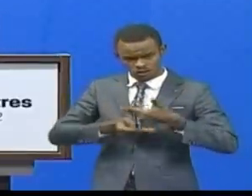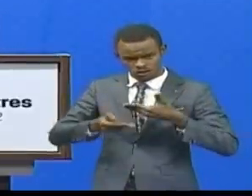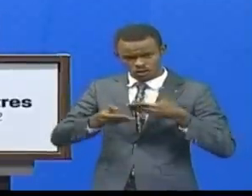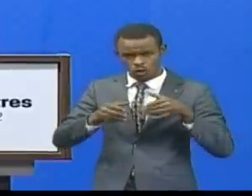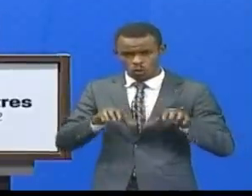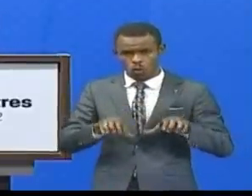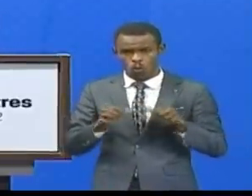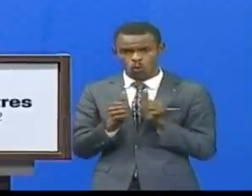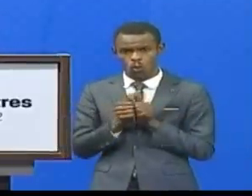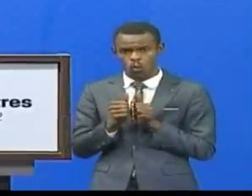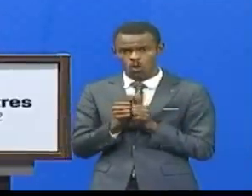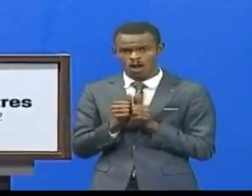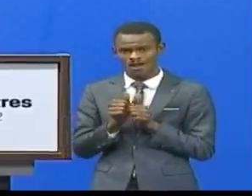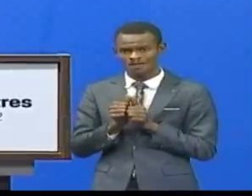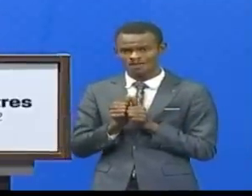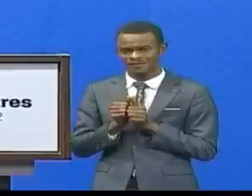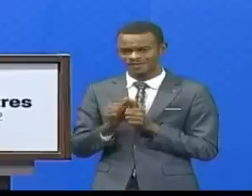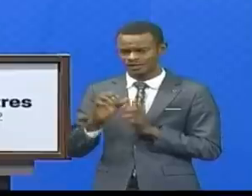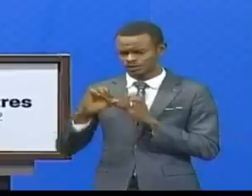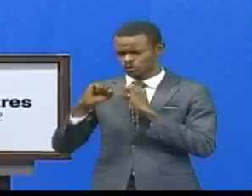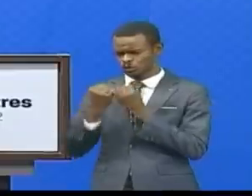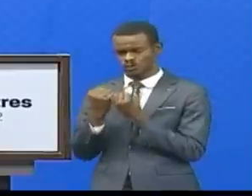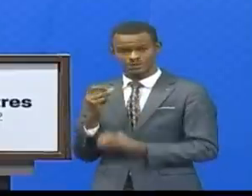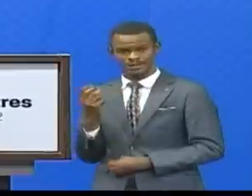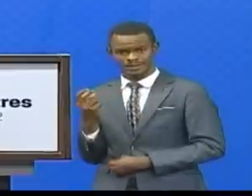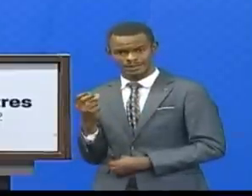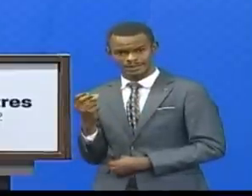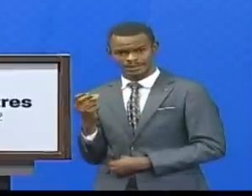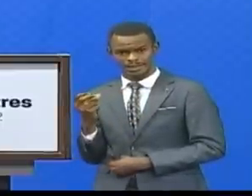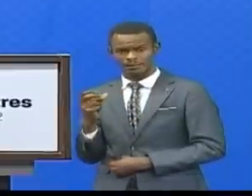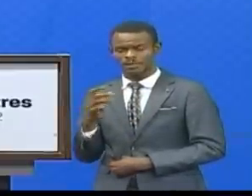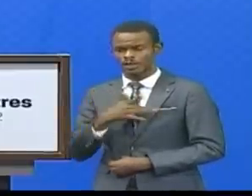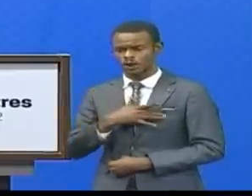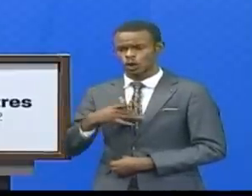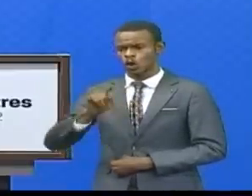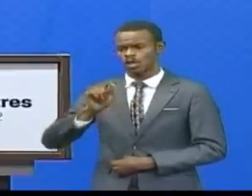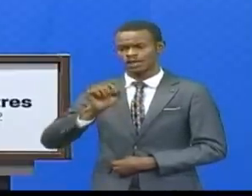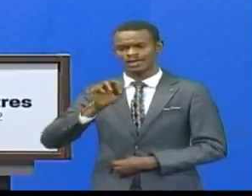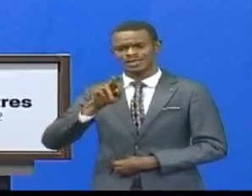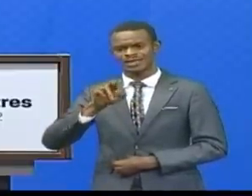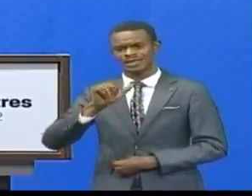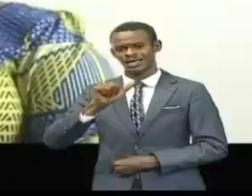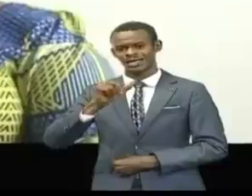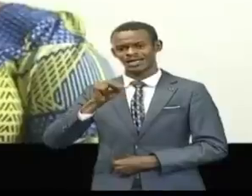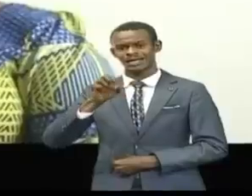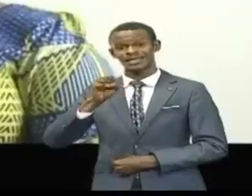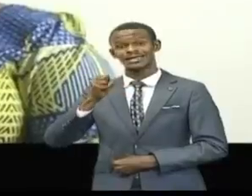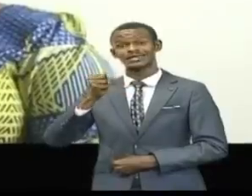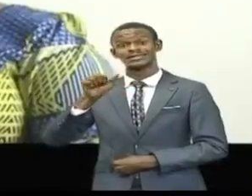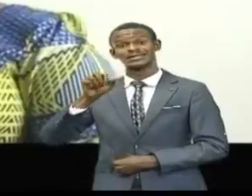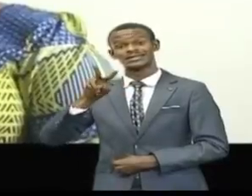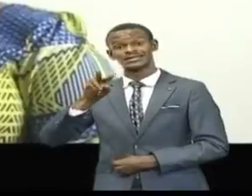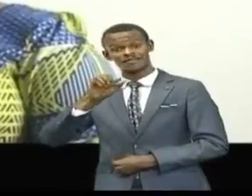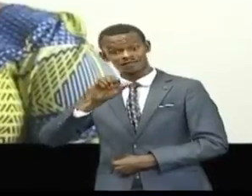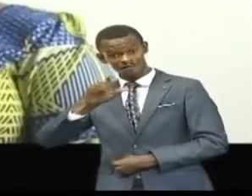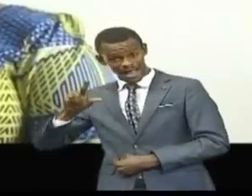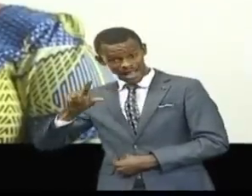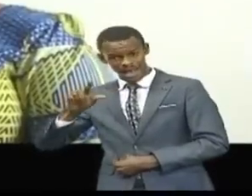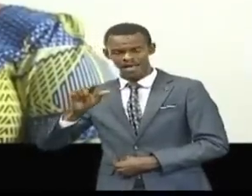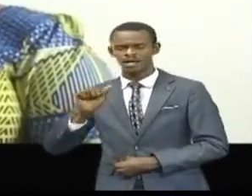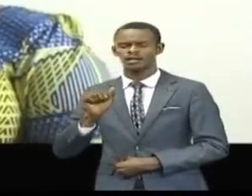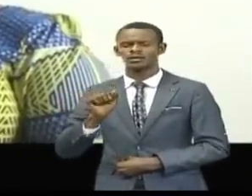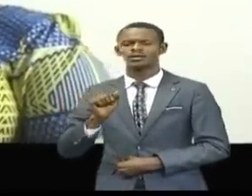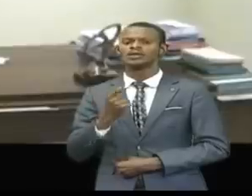Transvaal Mining SA, la ministre d'État, ministre de la Justice et garde des Sceaux, a indiqué que